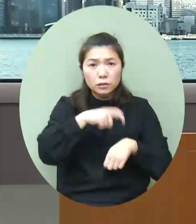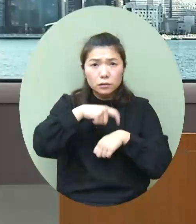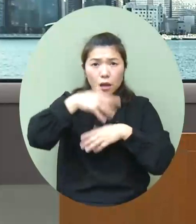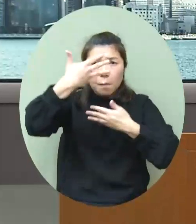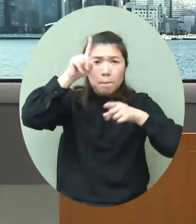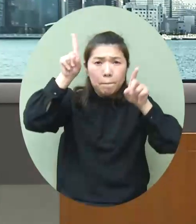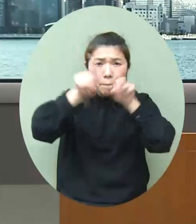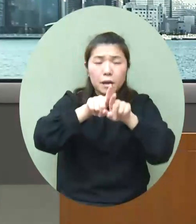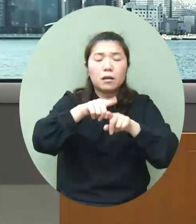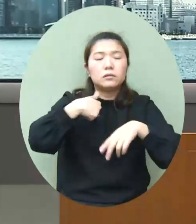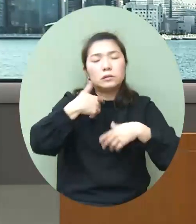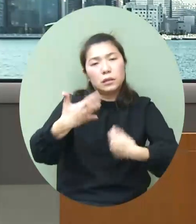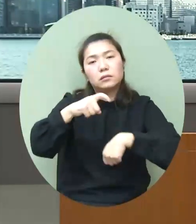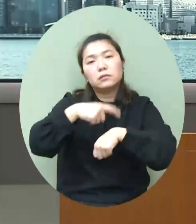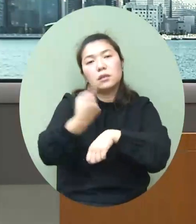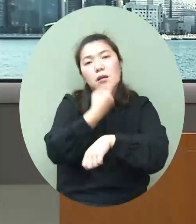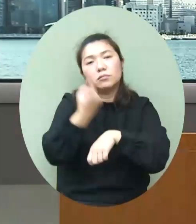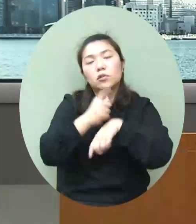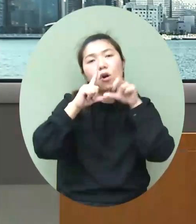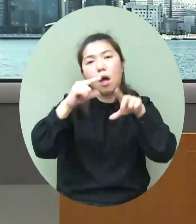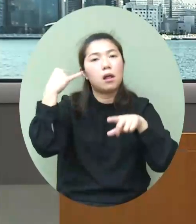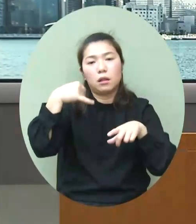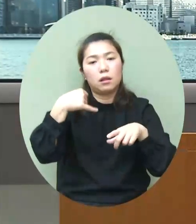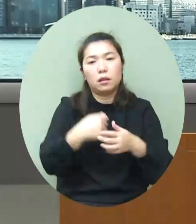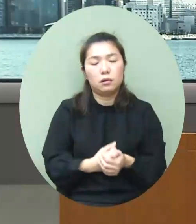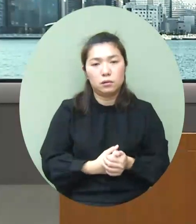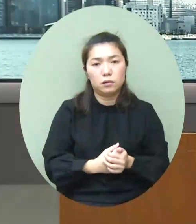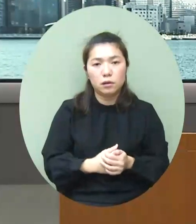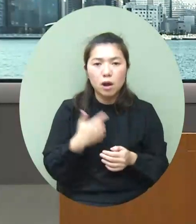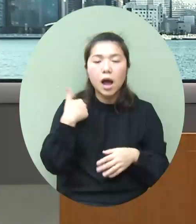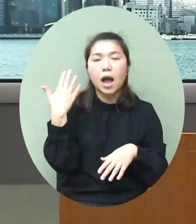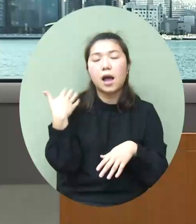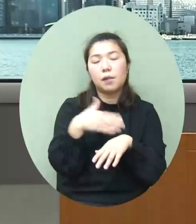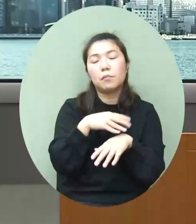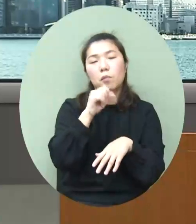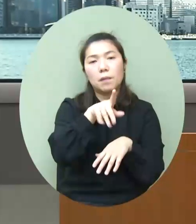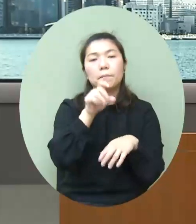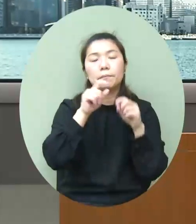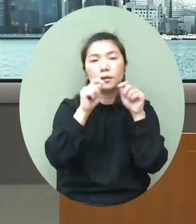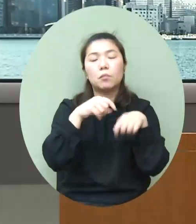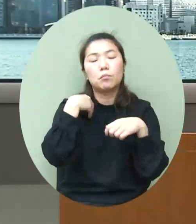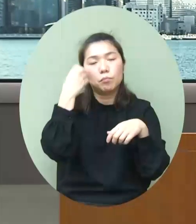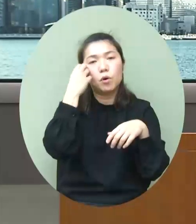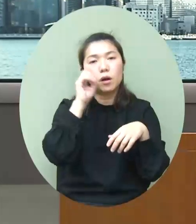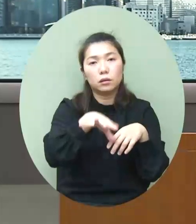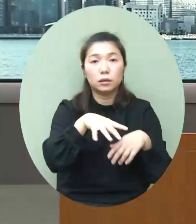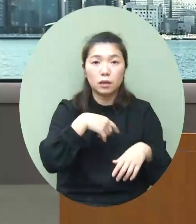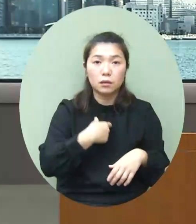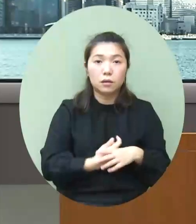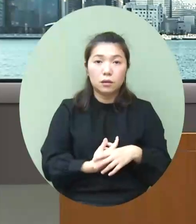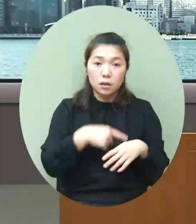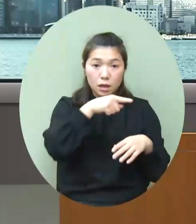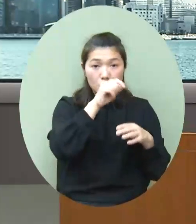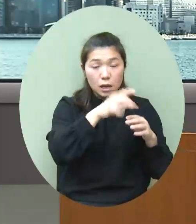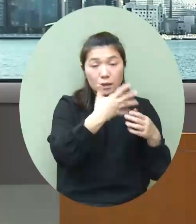快推出，但是时间上这一刻我真的说不到。刚才还有一个问题我没有回答，关于防护